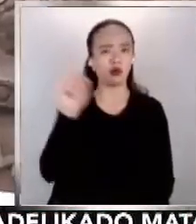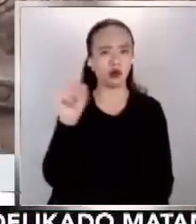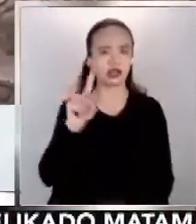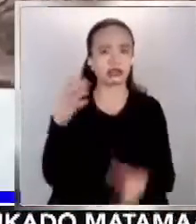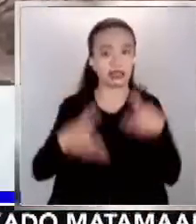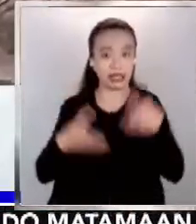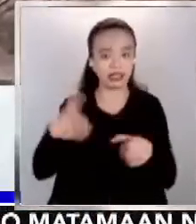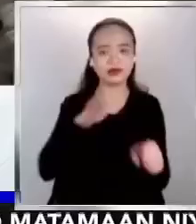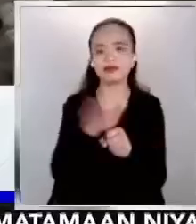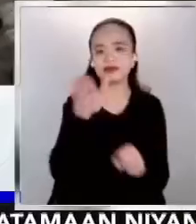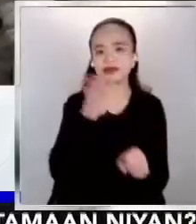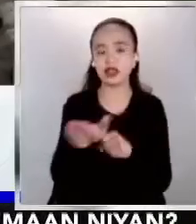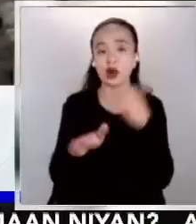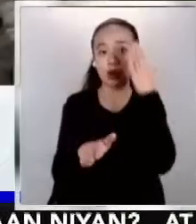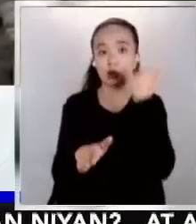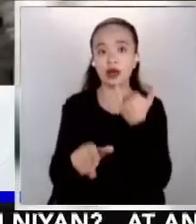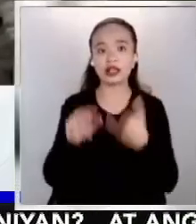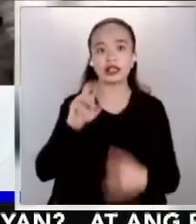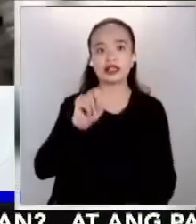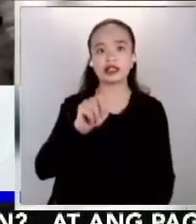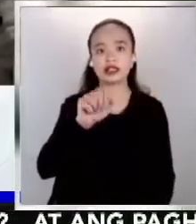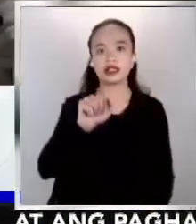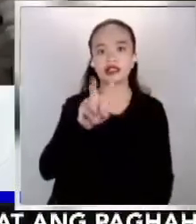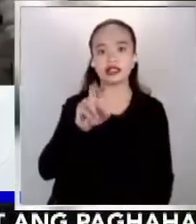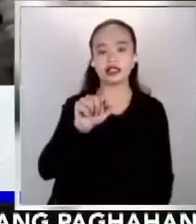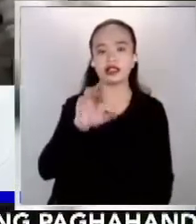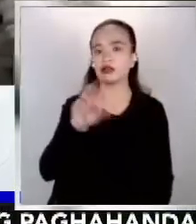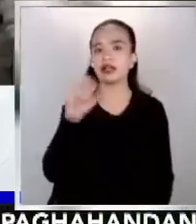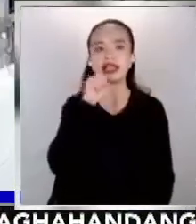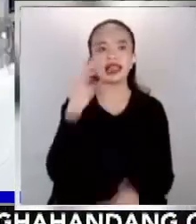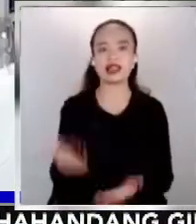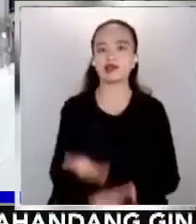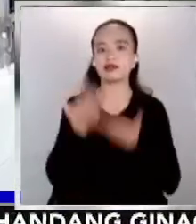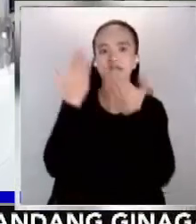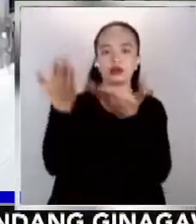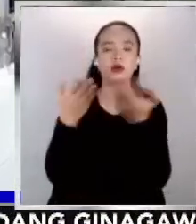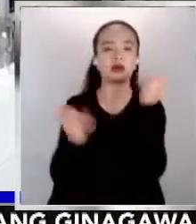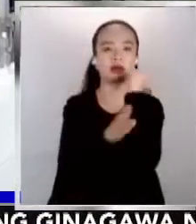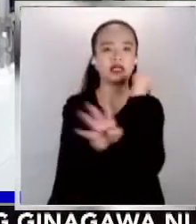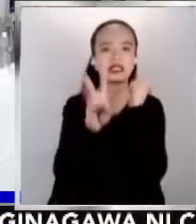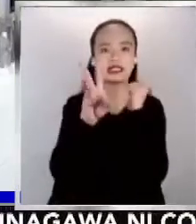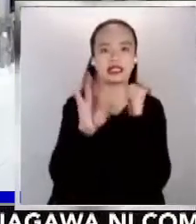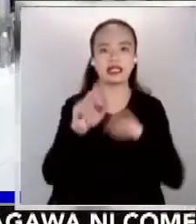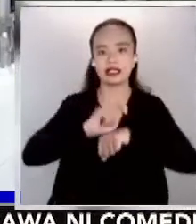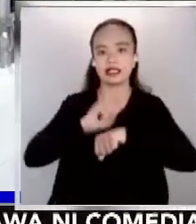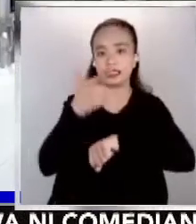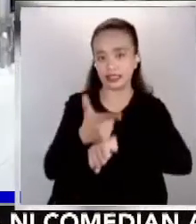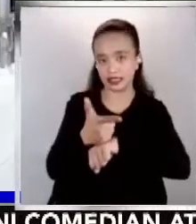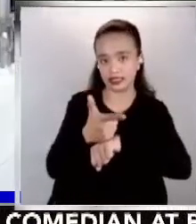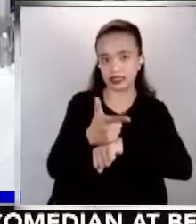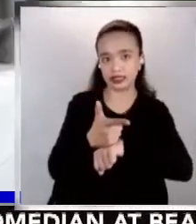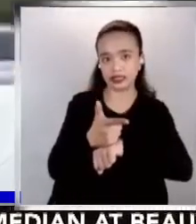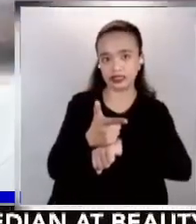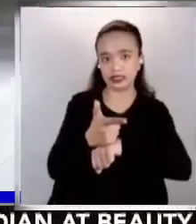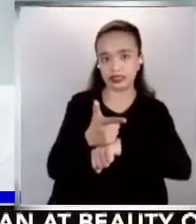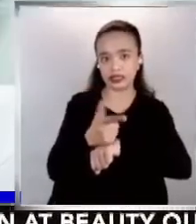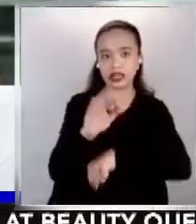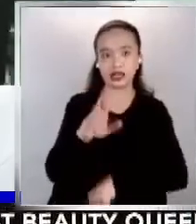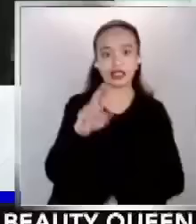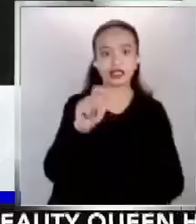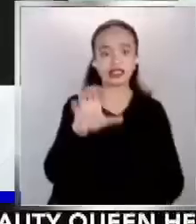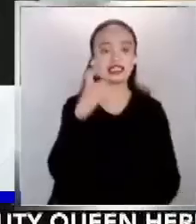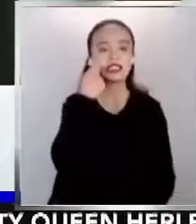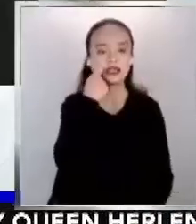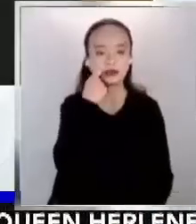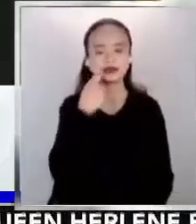hindi paghain ni Navarro ng plea sa arraignment sa Branch 69 ng Taguig Regional Trial Court kanina. Virtual na dumalo si